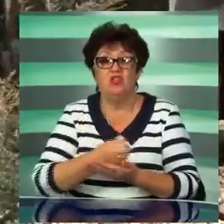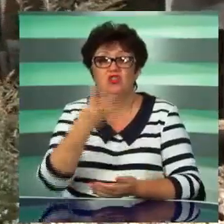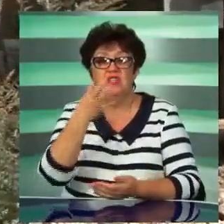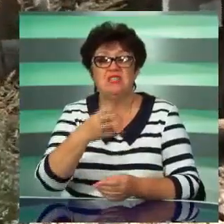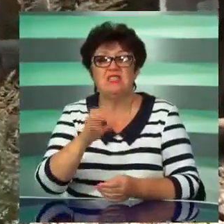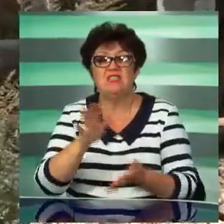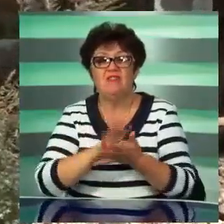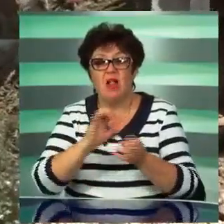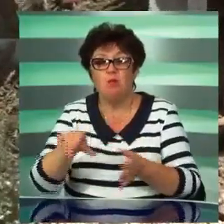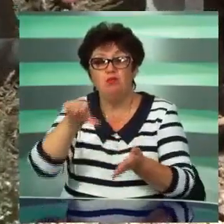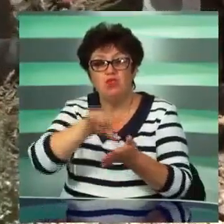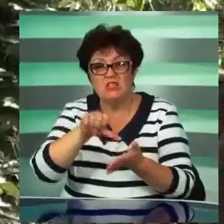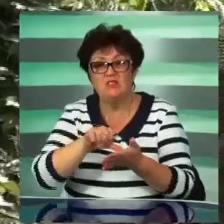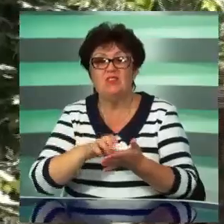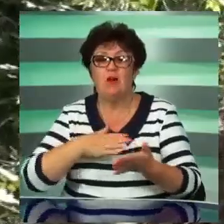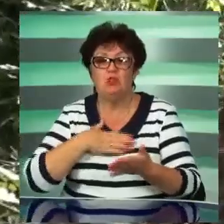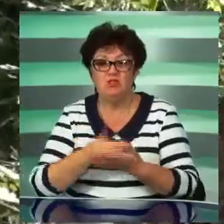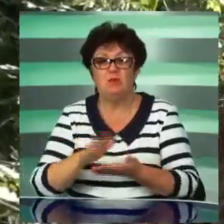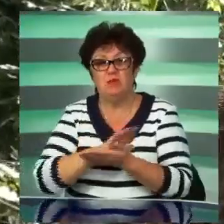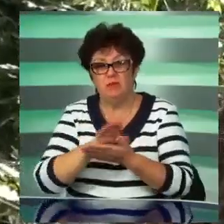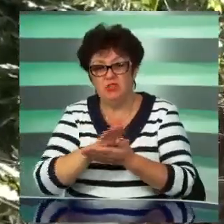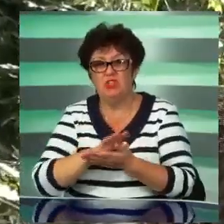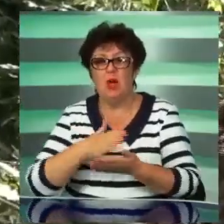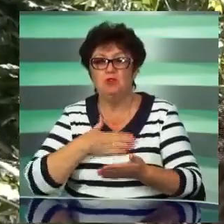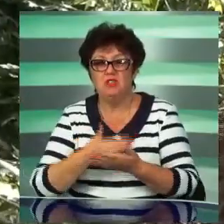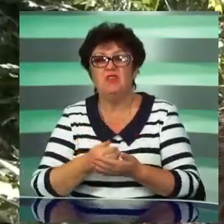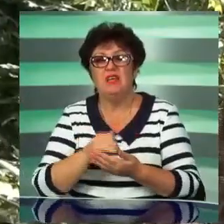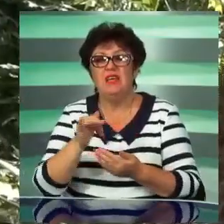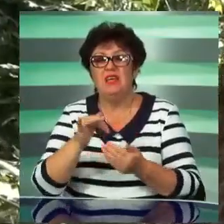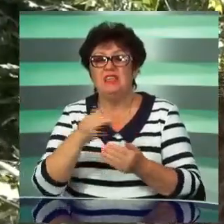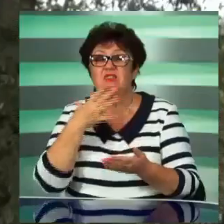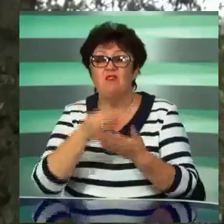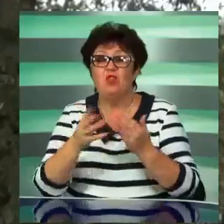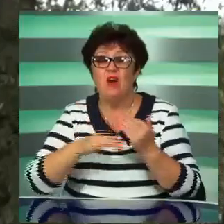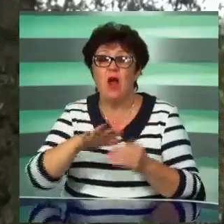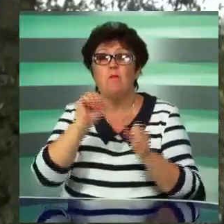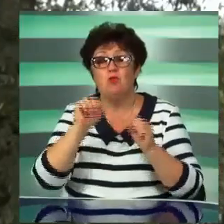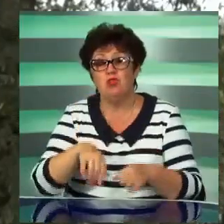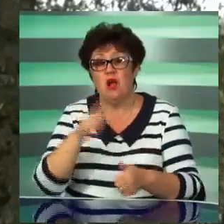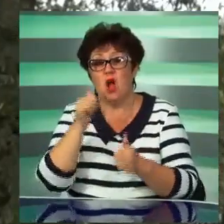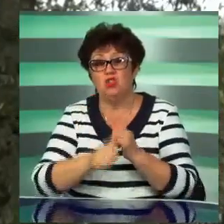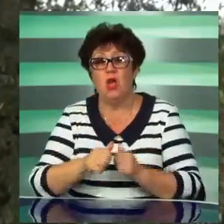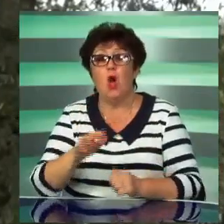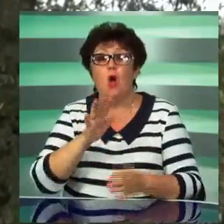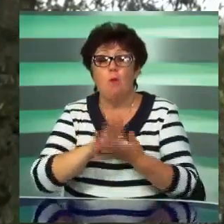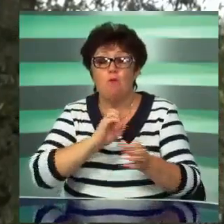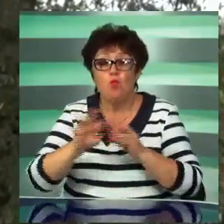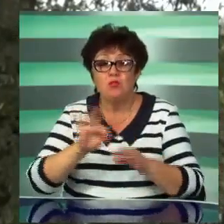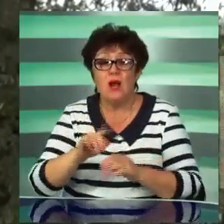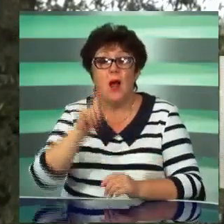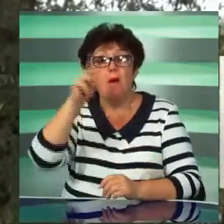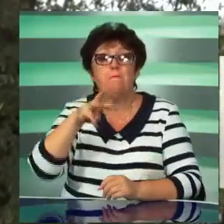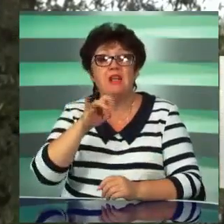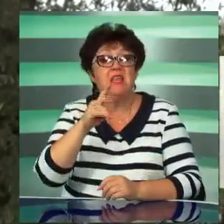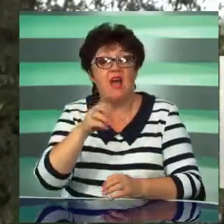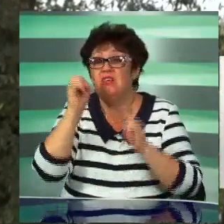свалок. Поучаствовать в благоустройстве общественных территорий или хотя бы своего двора может каждый. Мусор к нам, к сожалению, марсиане не забрасывают.